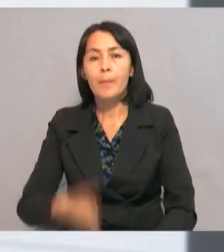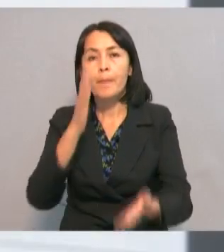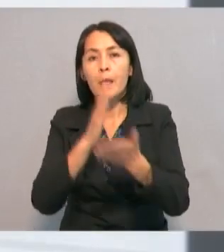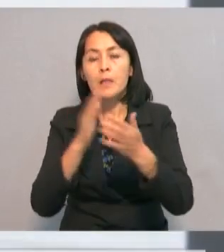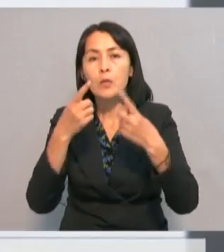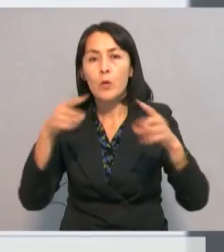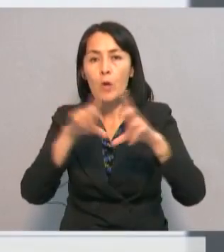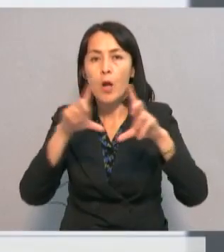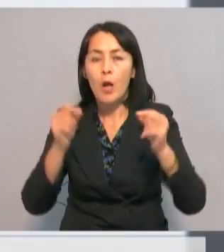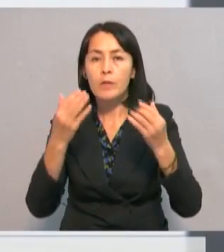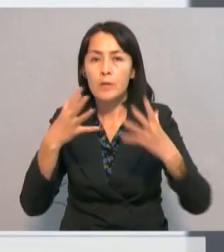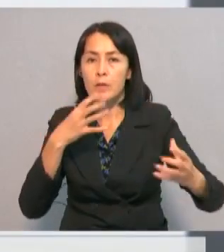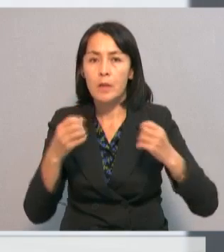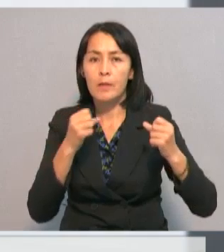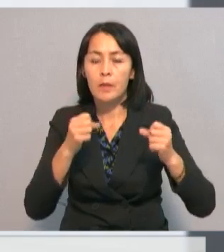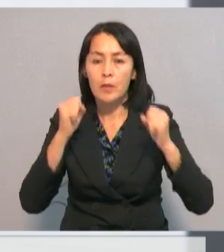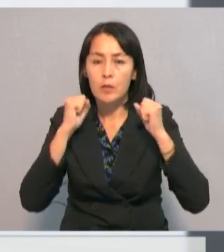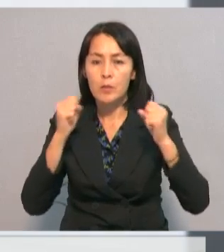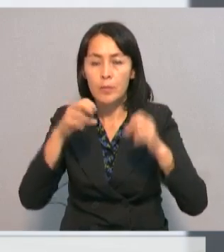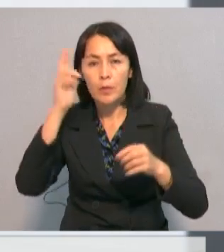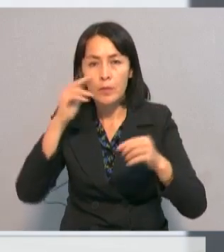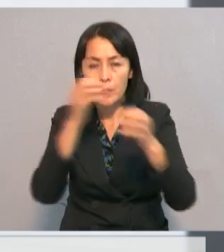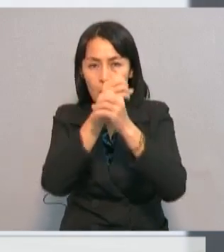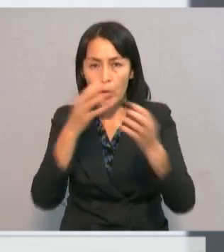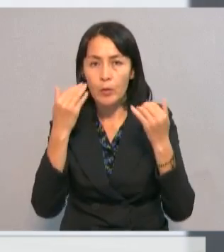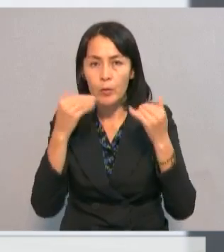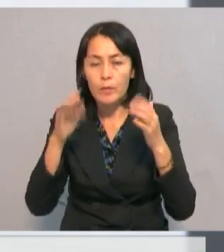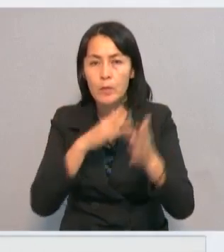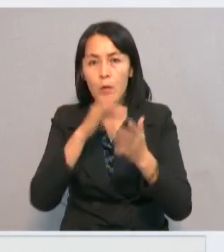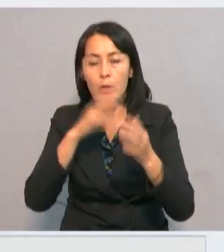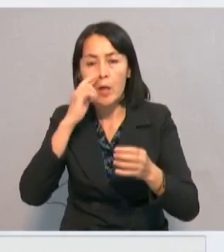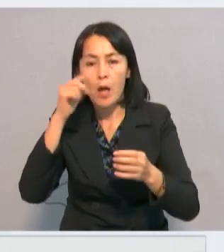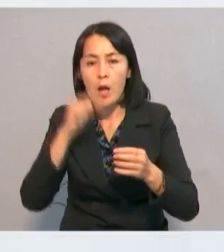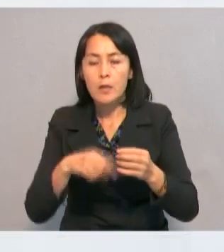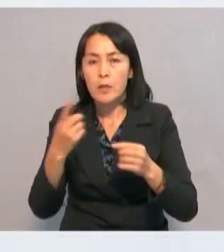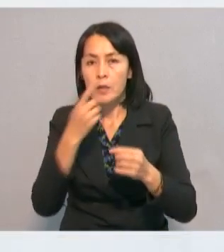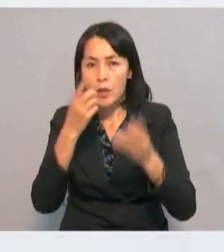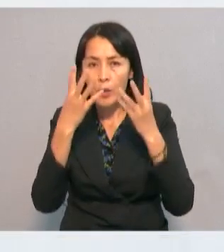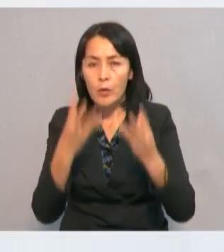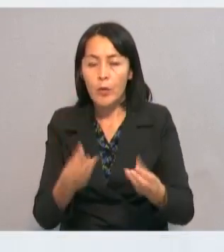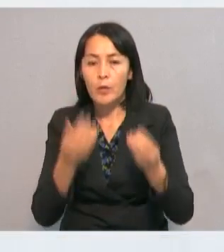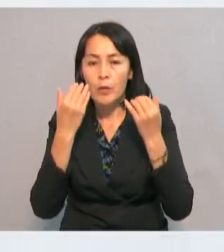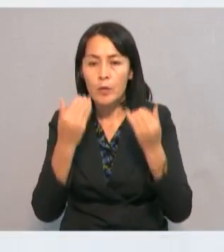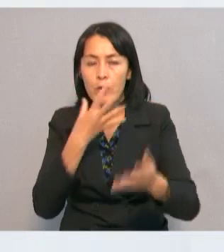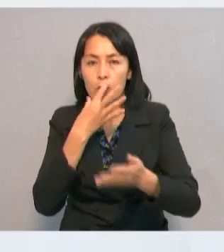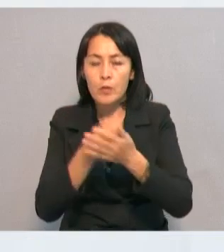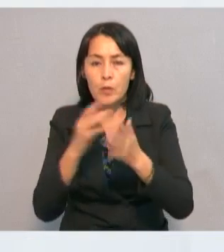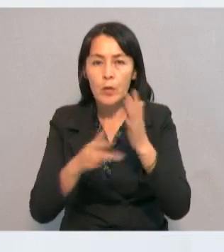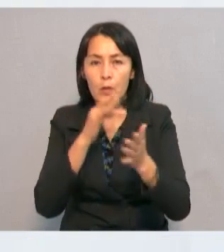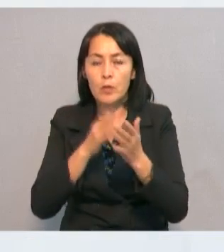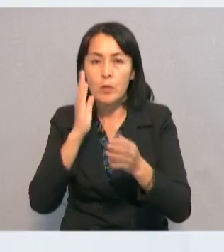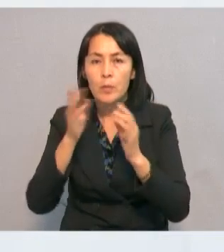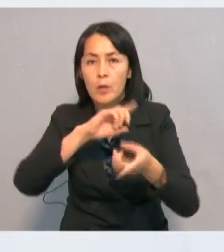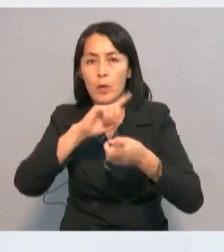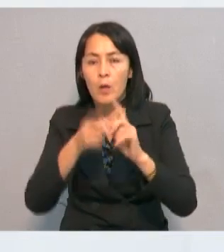Есть и другие объекты в сфере здравоохранения, спорта, образования, культуры, расположенные в городе Шымкент. В ближайшее время в коммунальную собственность города Шымкент